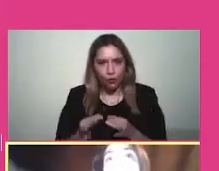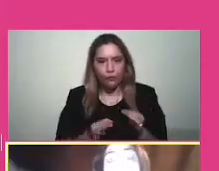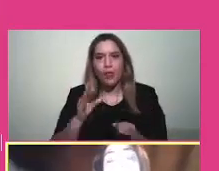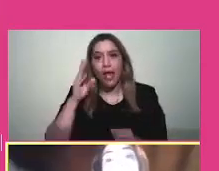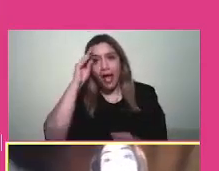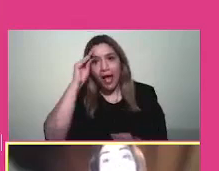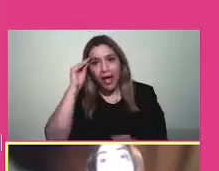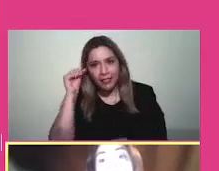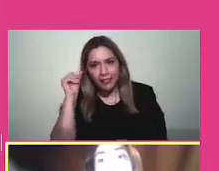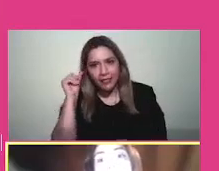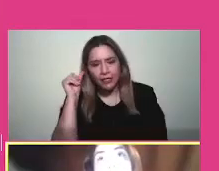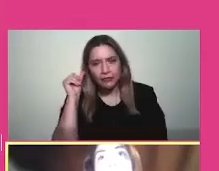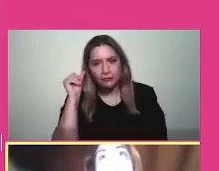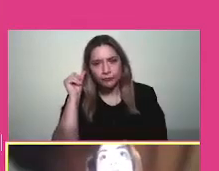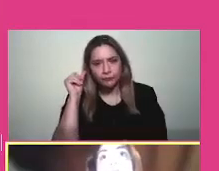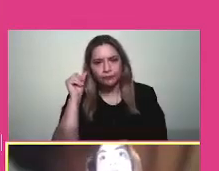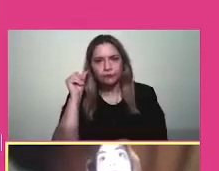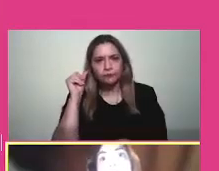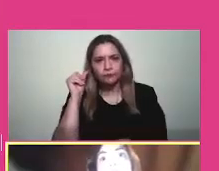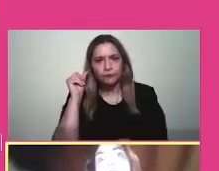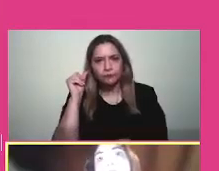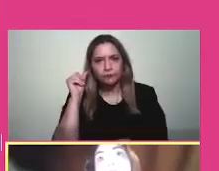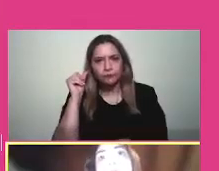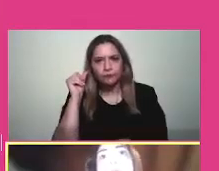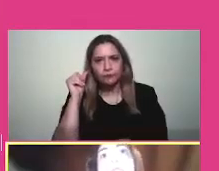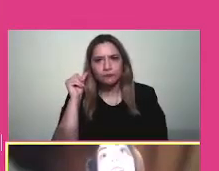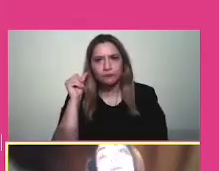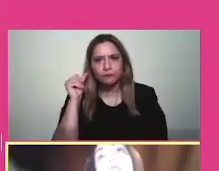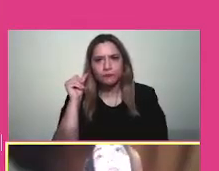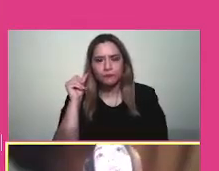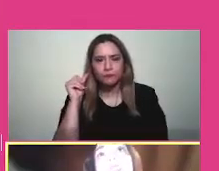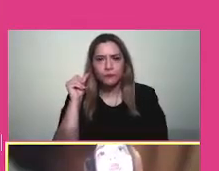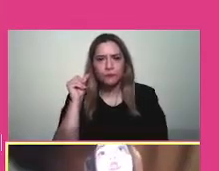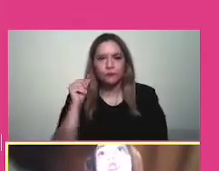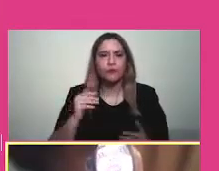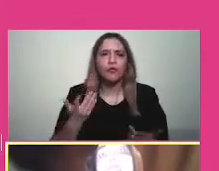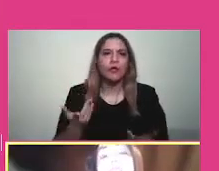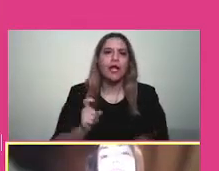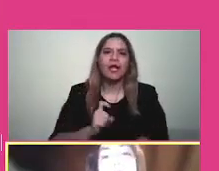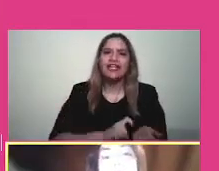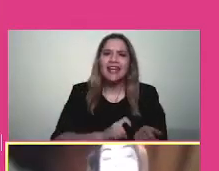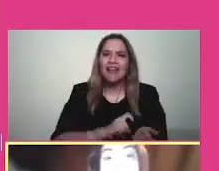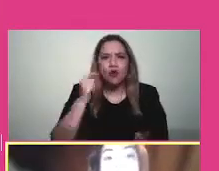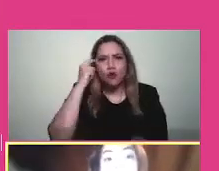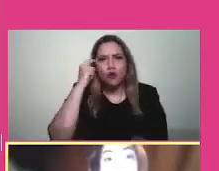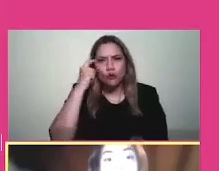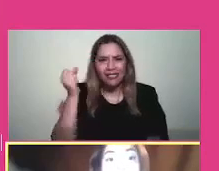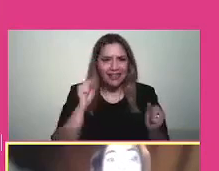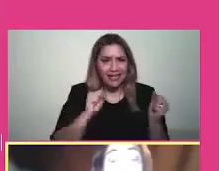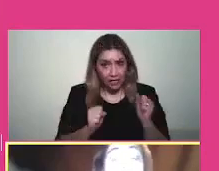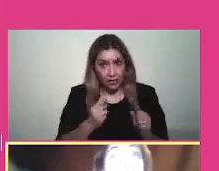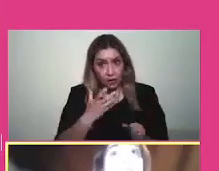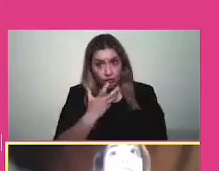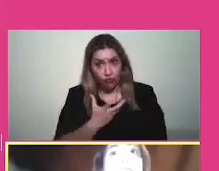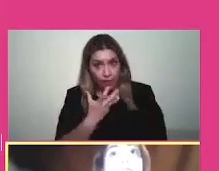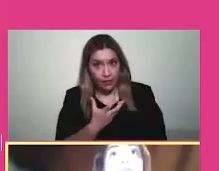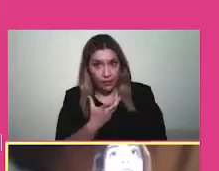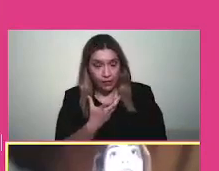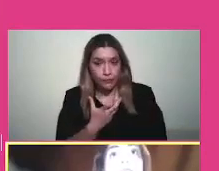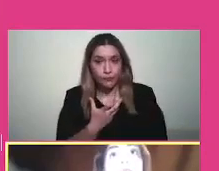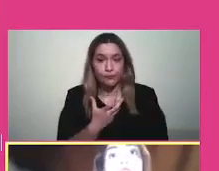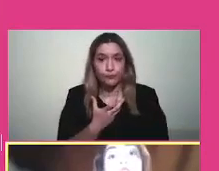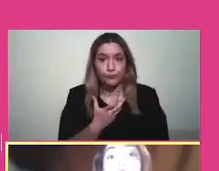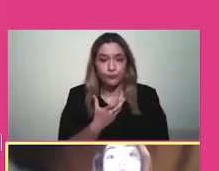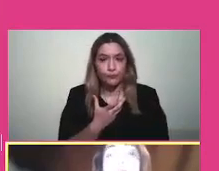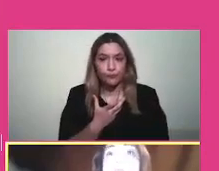άνοια είναι έτσι μέσα... Είναι μια νευρονοητική διαταραχή, σοβαρή,